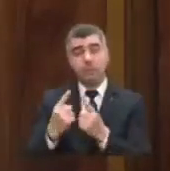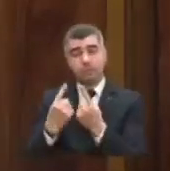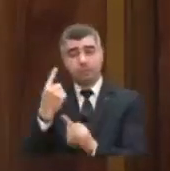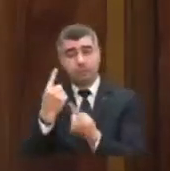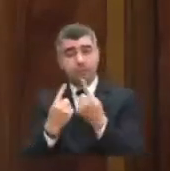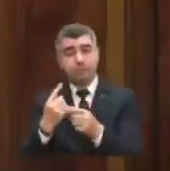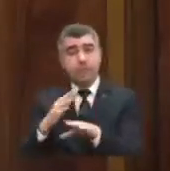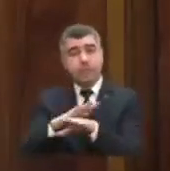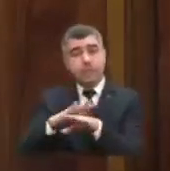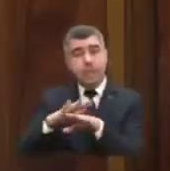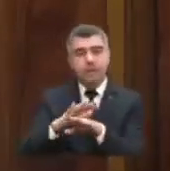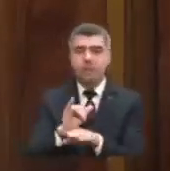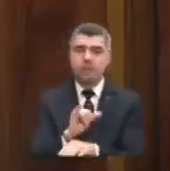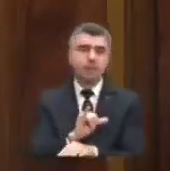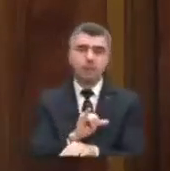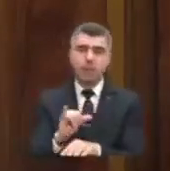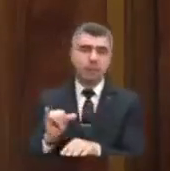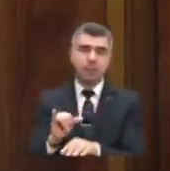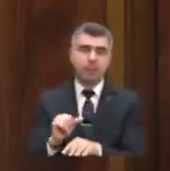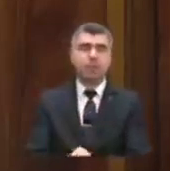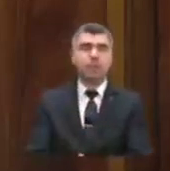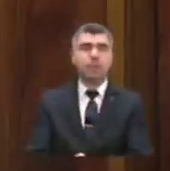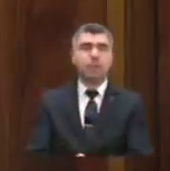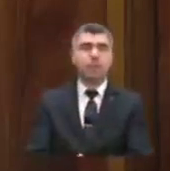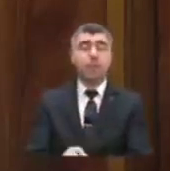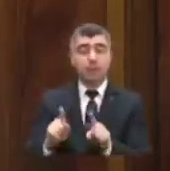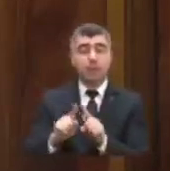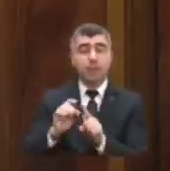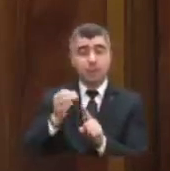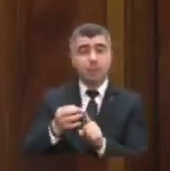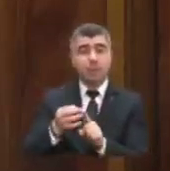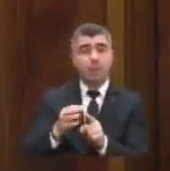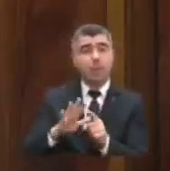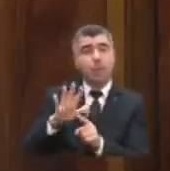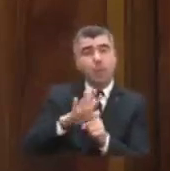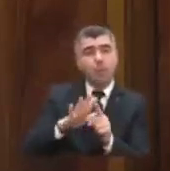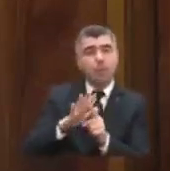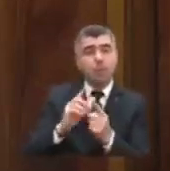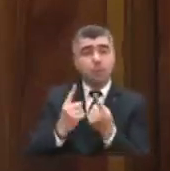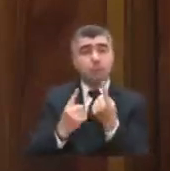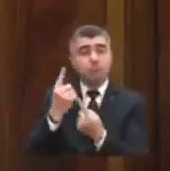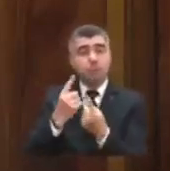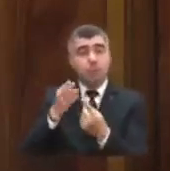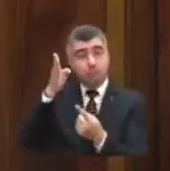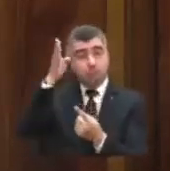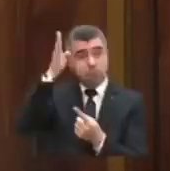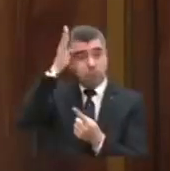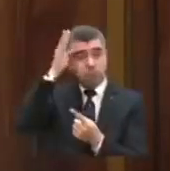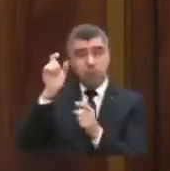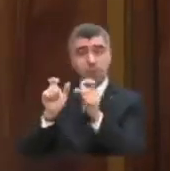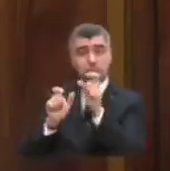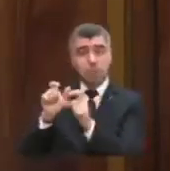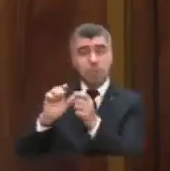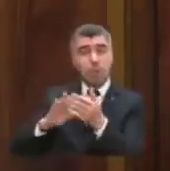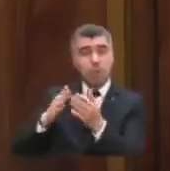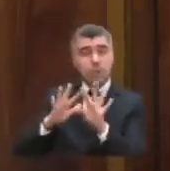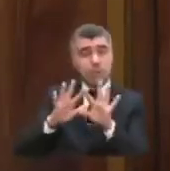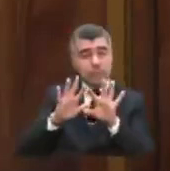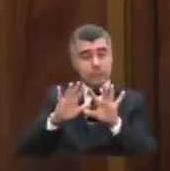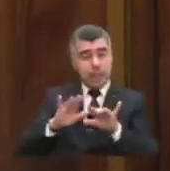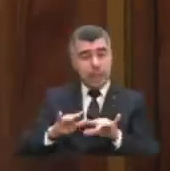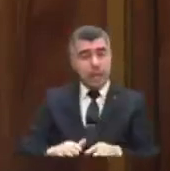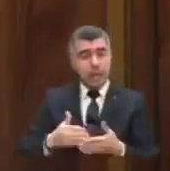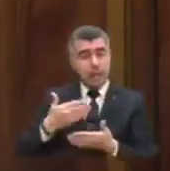سياسيه، لكن حكم مبني على اراء ديال نخب ومثقفين وعده تقارير